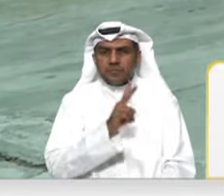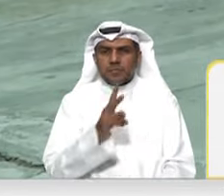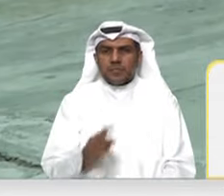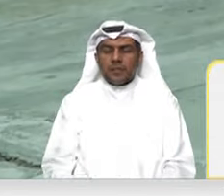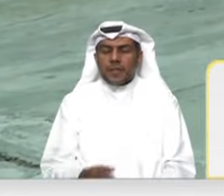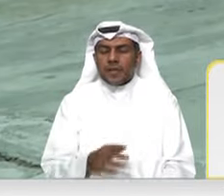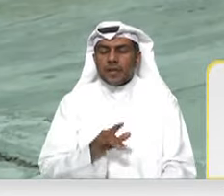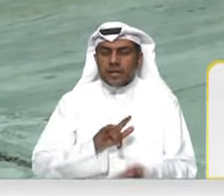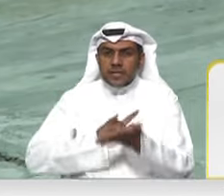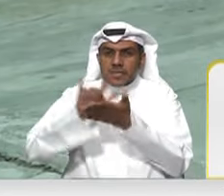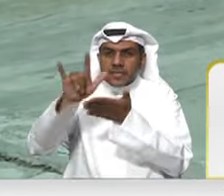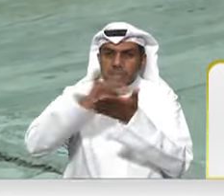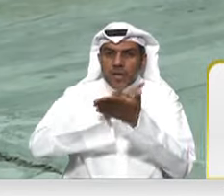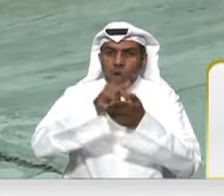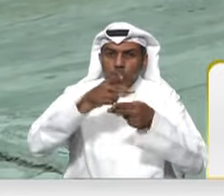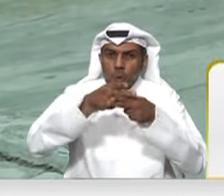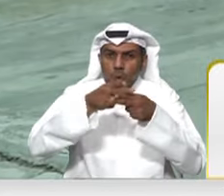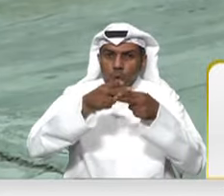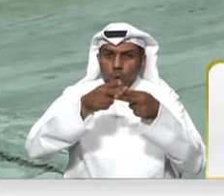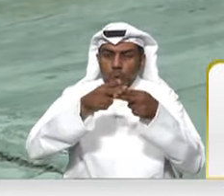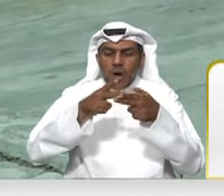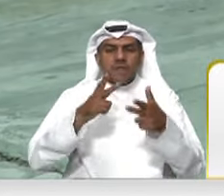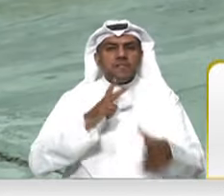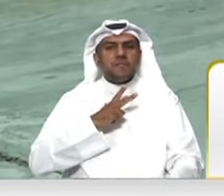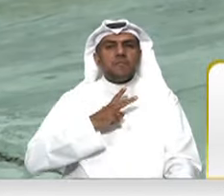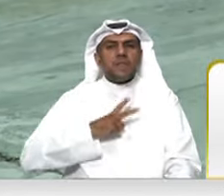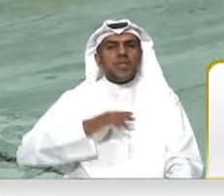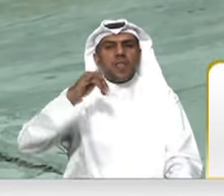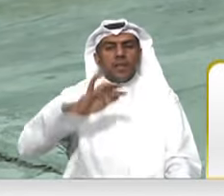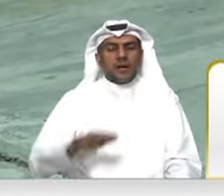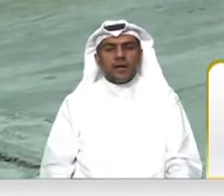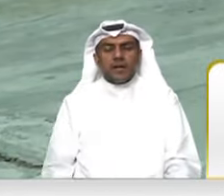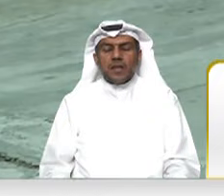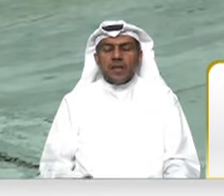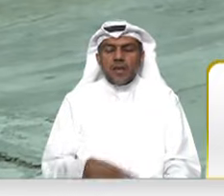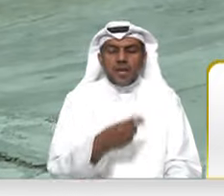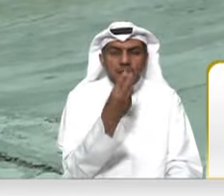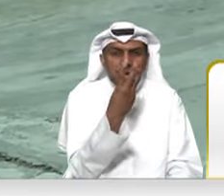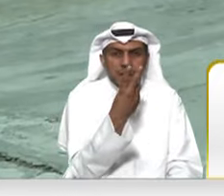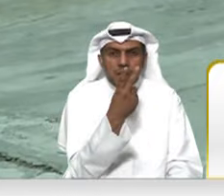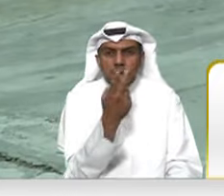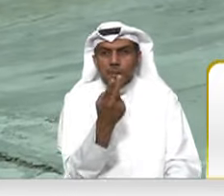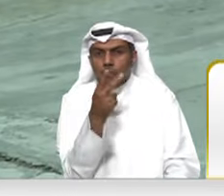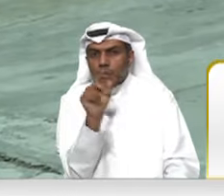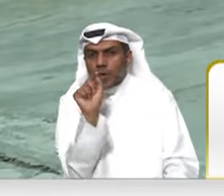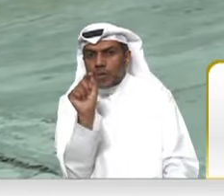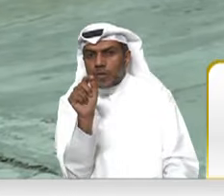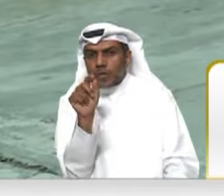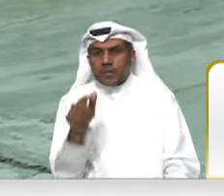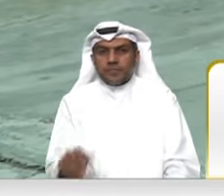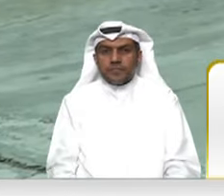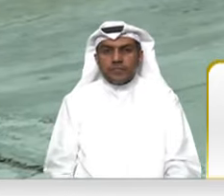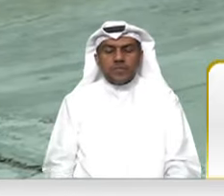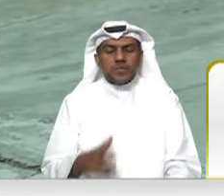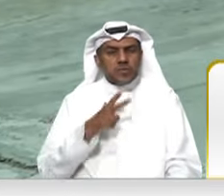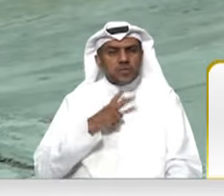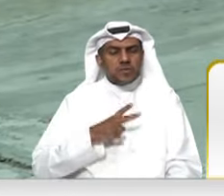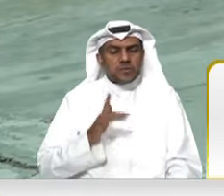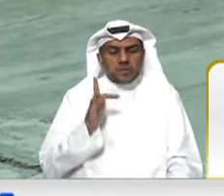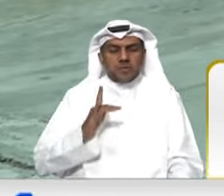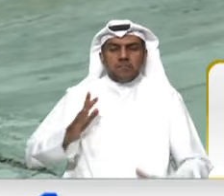وطائرات صغيره الب هي 32 نيو طائرات هذه يعني مجهزه باحدث انواع